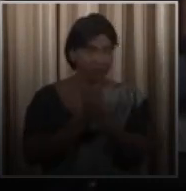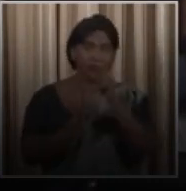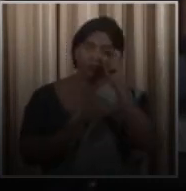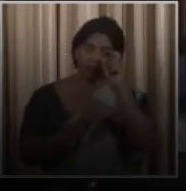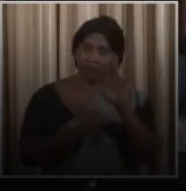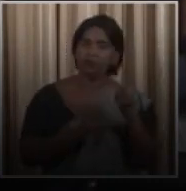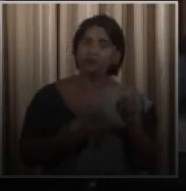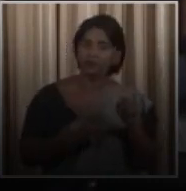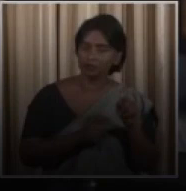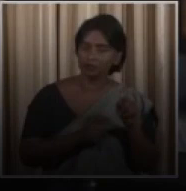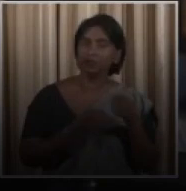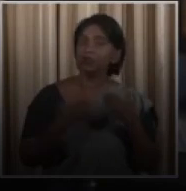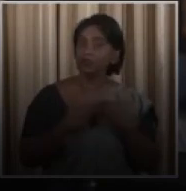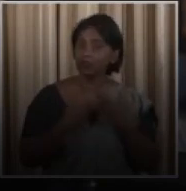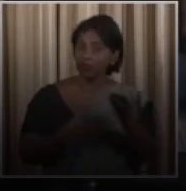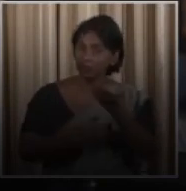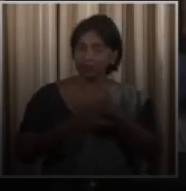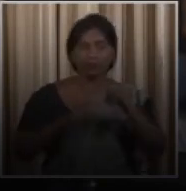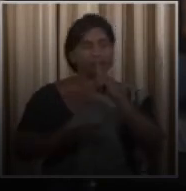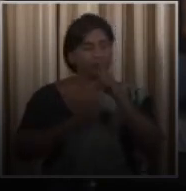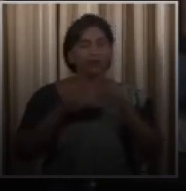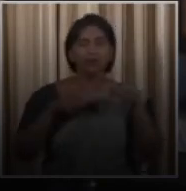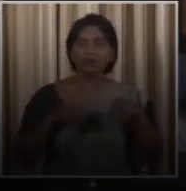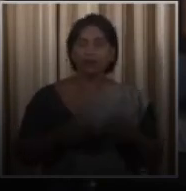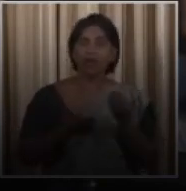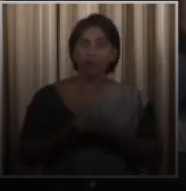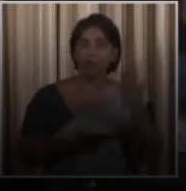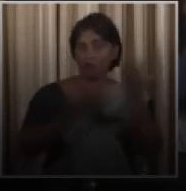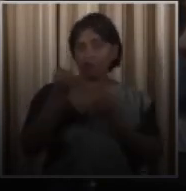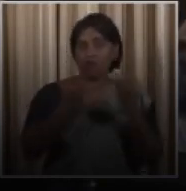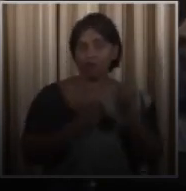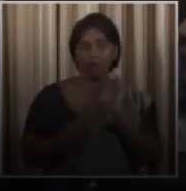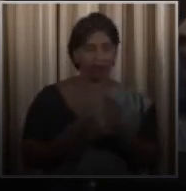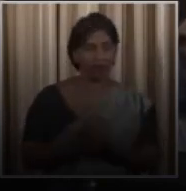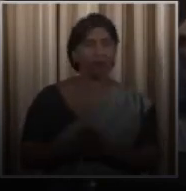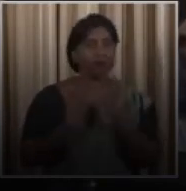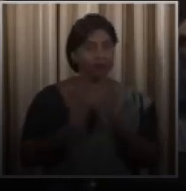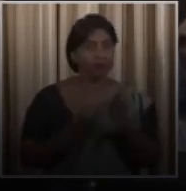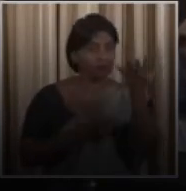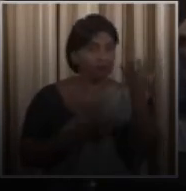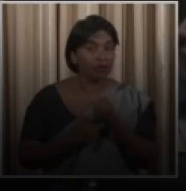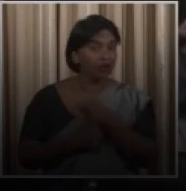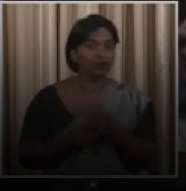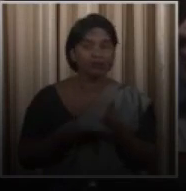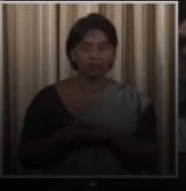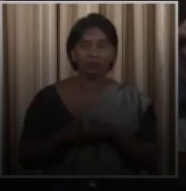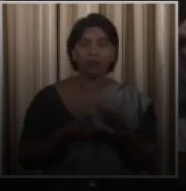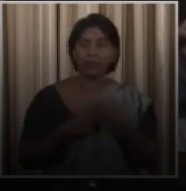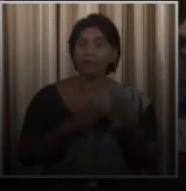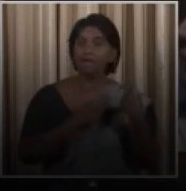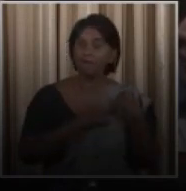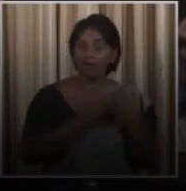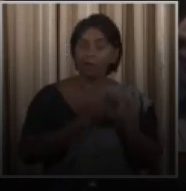ඉඳලා අපි අපිම කියා ගන්නවා දැන් මේවා අපහු ගන්න ඕන කියලා. හැබැයි මේක ගන්න එක නෙවෙයිනේ. අපේ